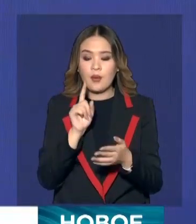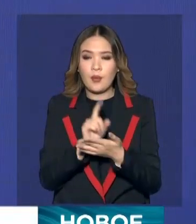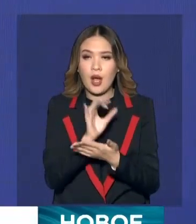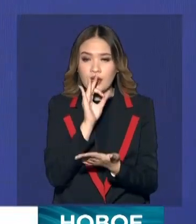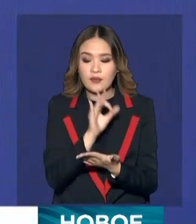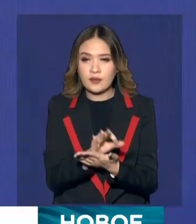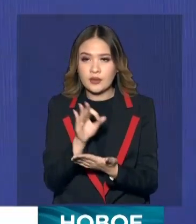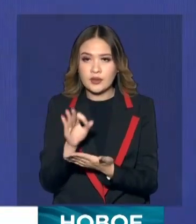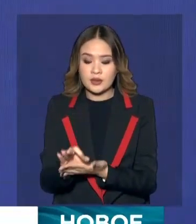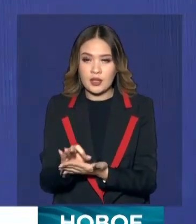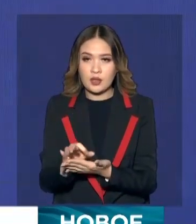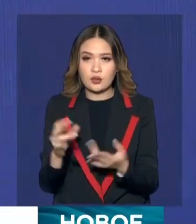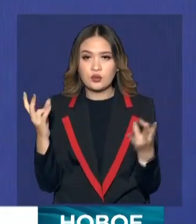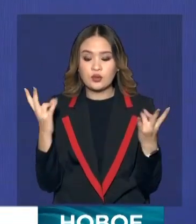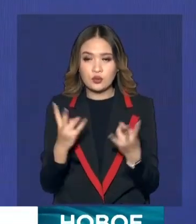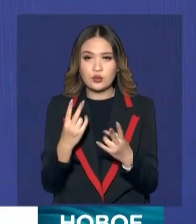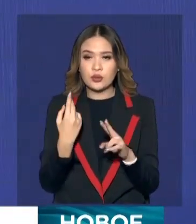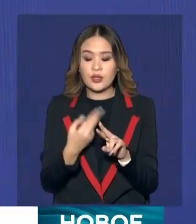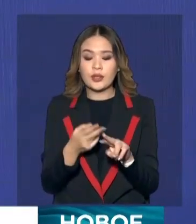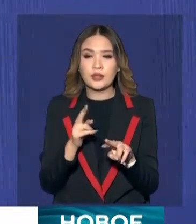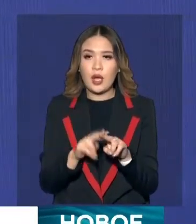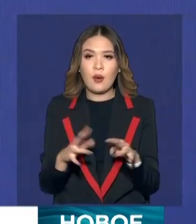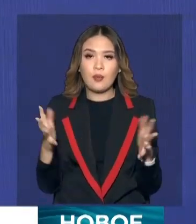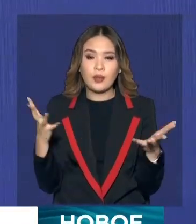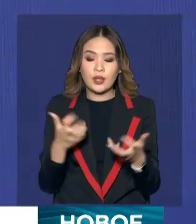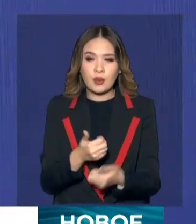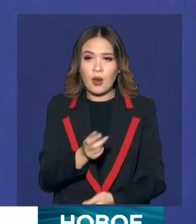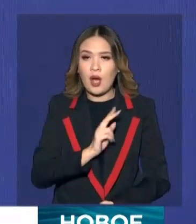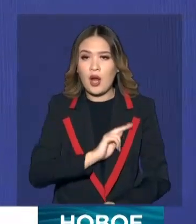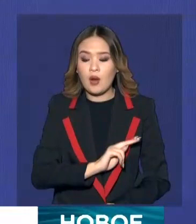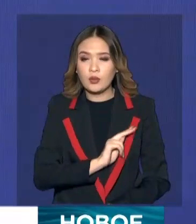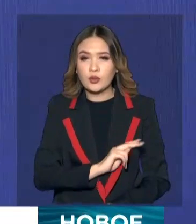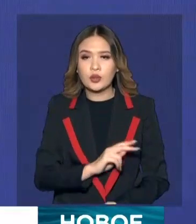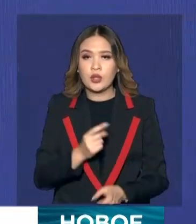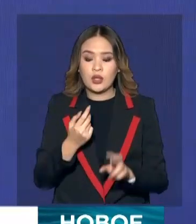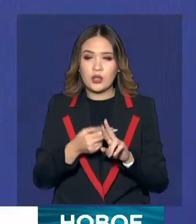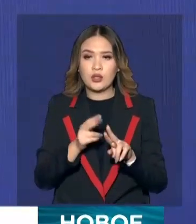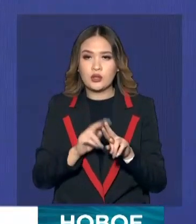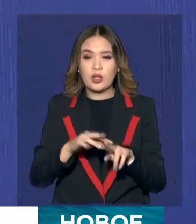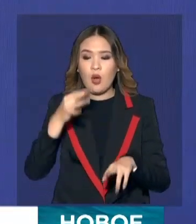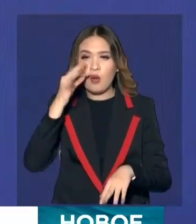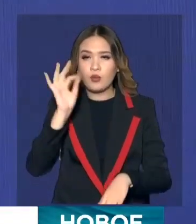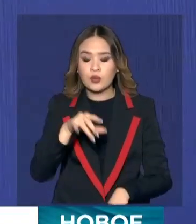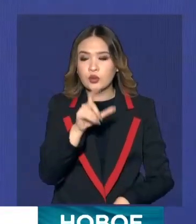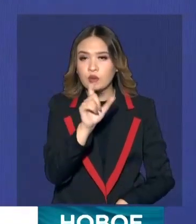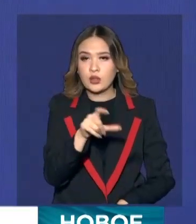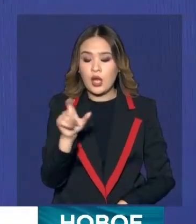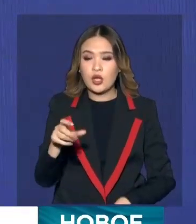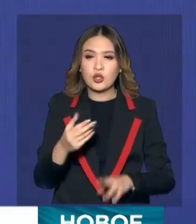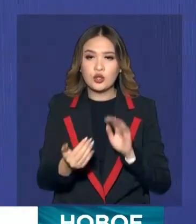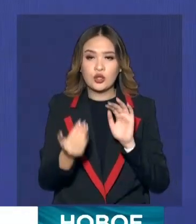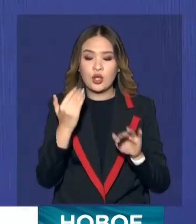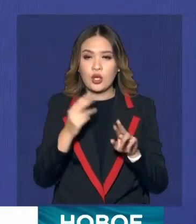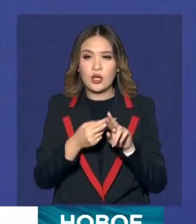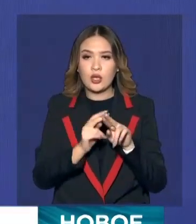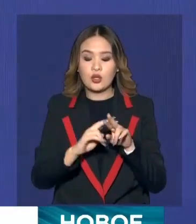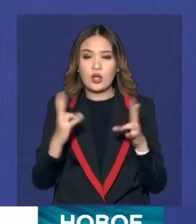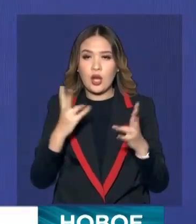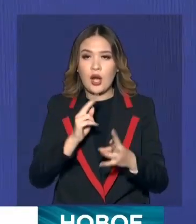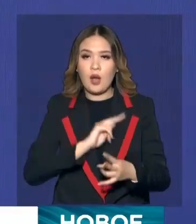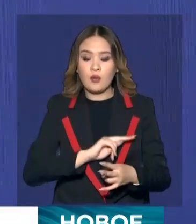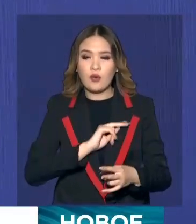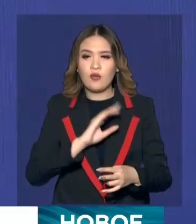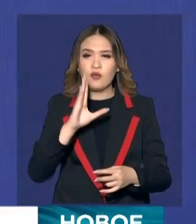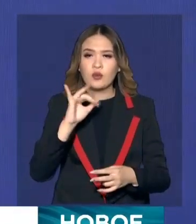ответственно относиться к своей работе, поэтому принимать на работу действительно квалифицированных кадров. Каждая дошкольная организация должна работать